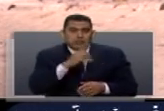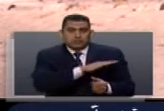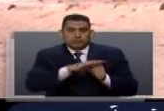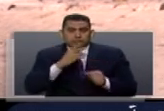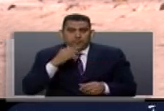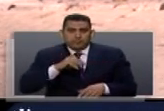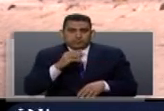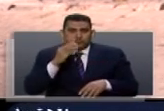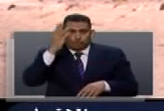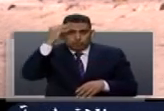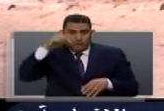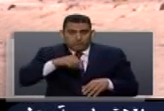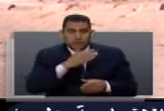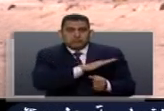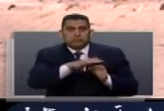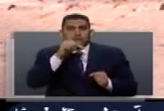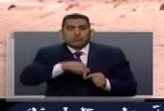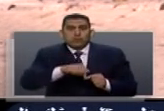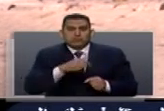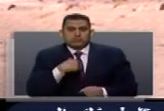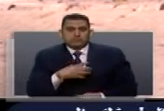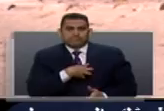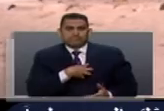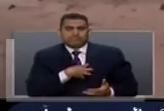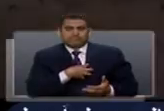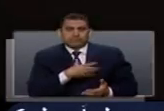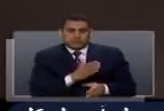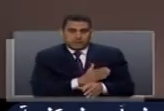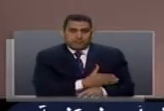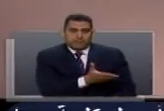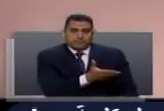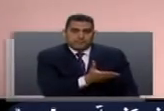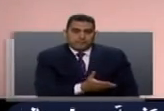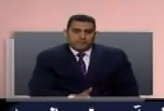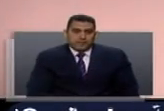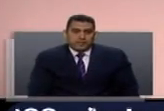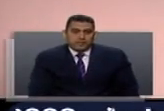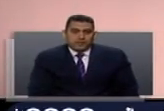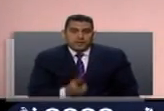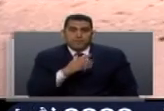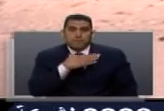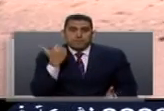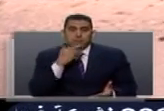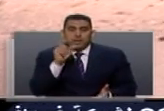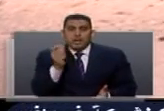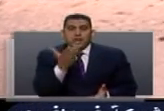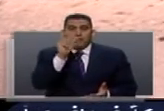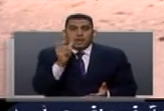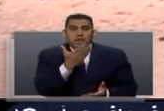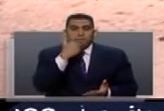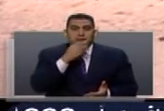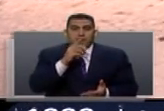الاطفال فده كاندي كانت بالنسبه لي حاجه قاسيه جدا فكره الاغتيالات